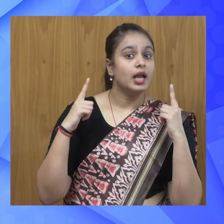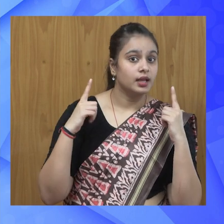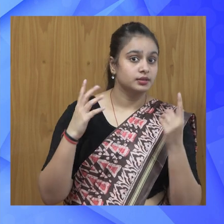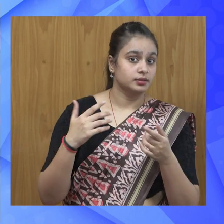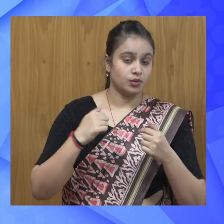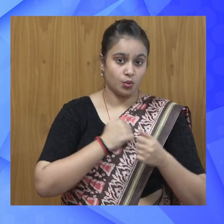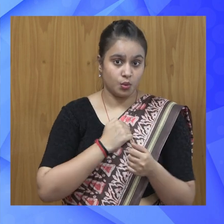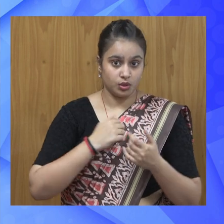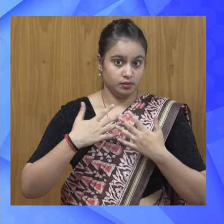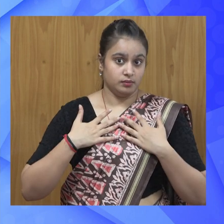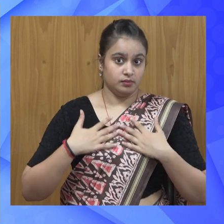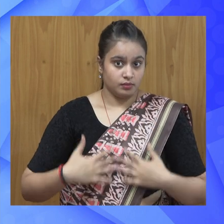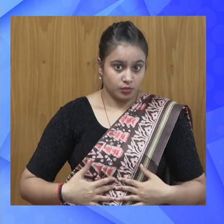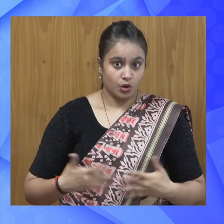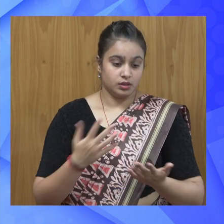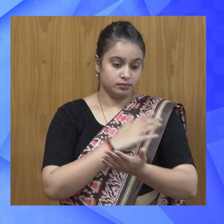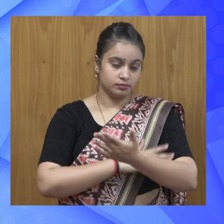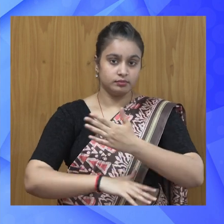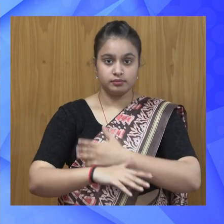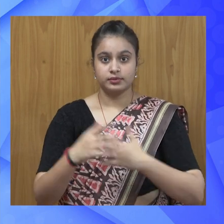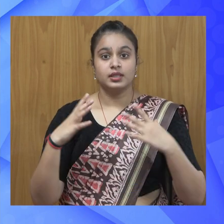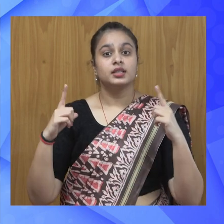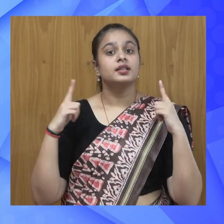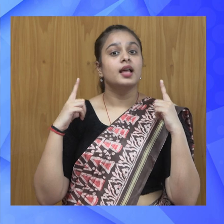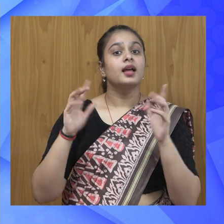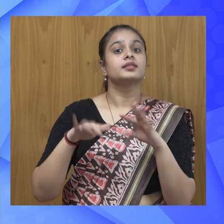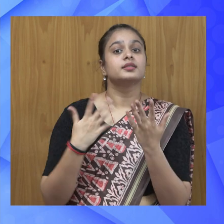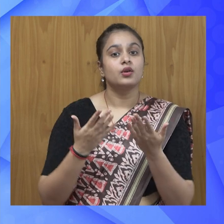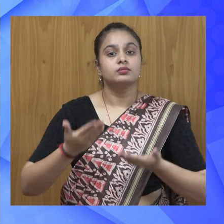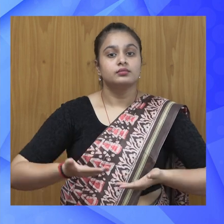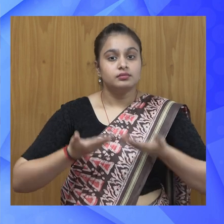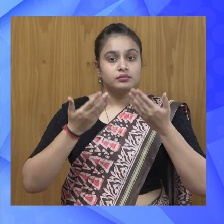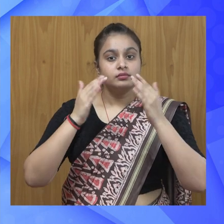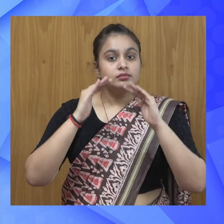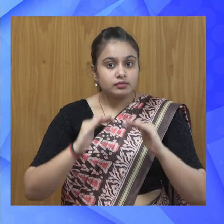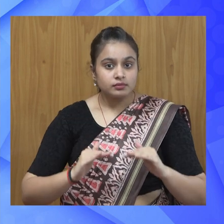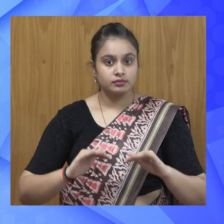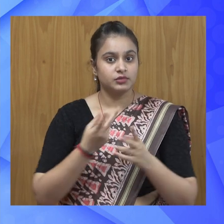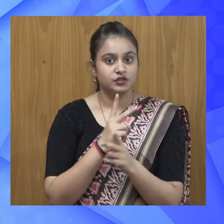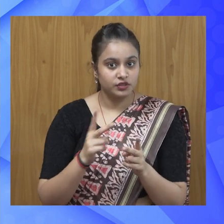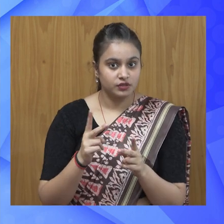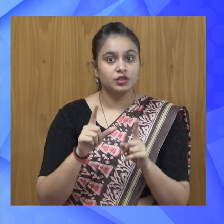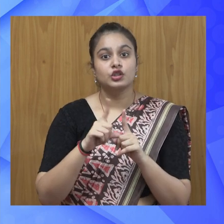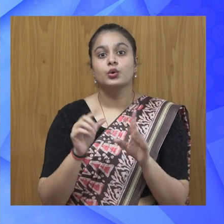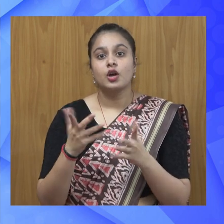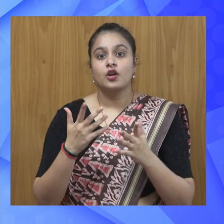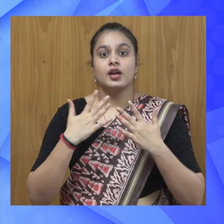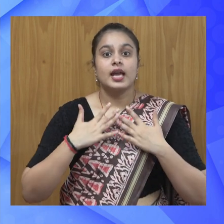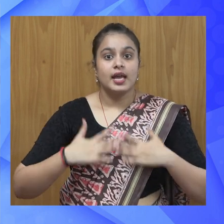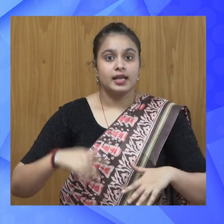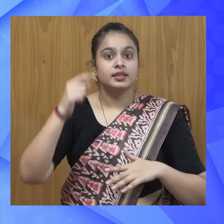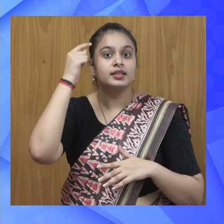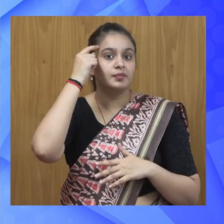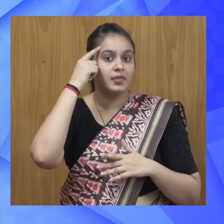हैं अपने शरीर, अपने डिफरेंट मसल्स को कैसे रिलैक्स करना है, कैसे ब्रीदिंग एक्सरसाइजेस करना है, क्योंकि ये देखा हेल्दी माइंड